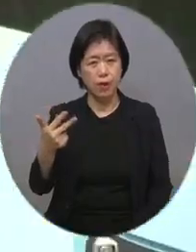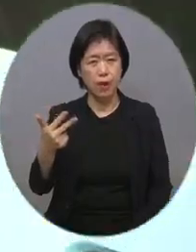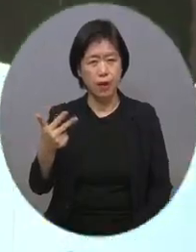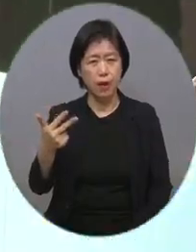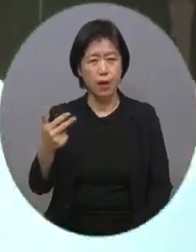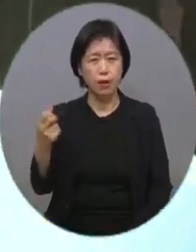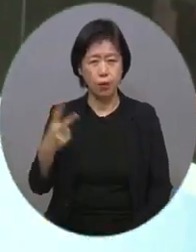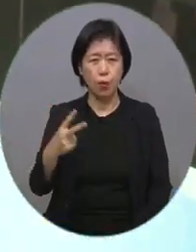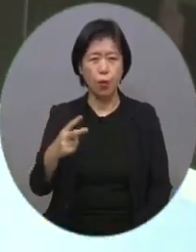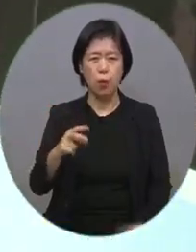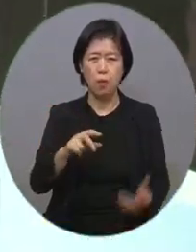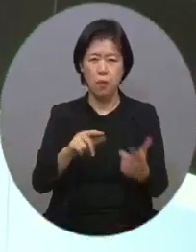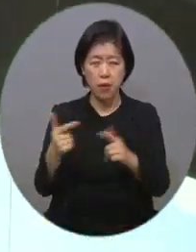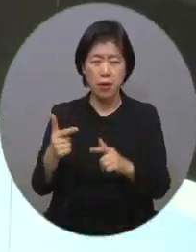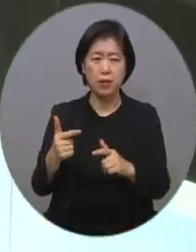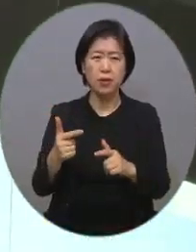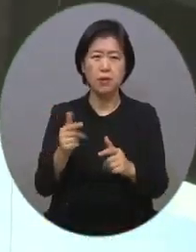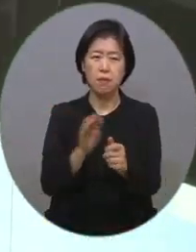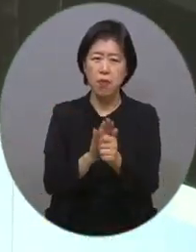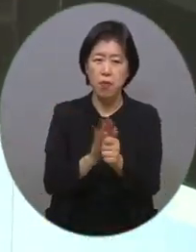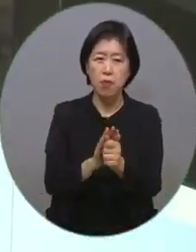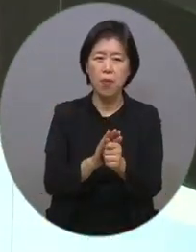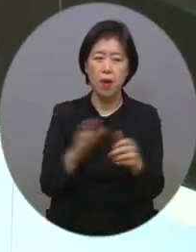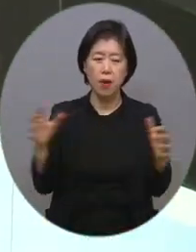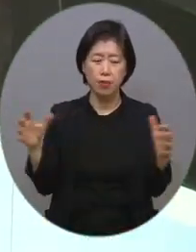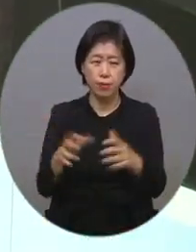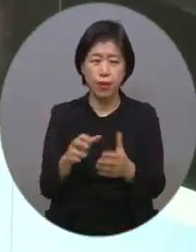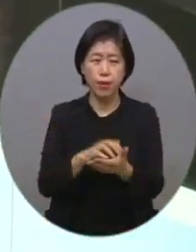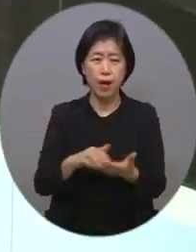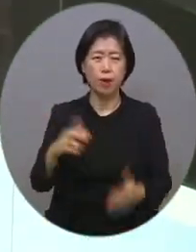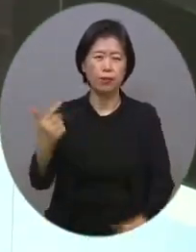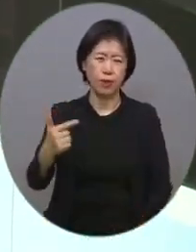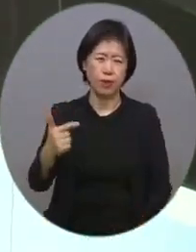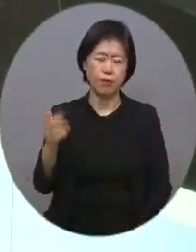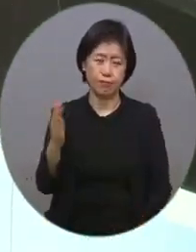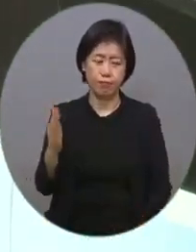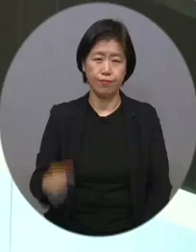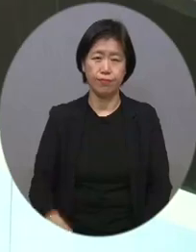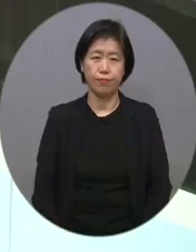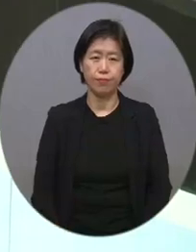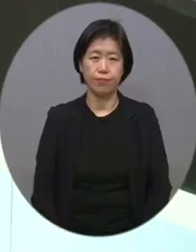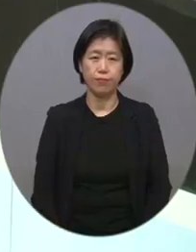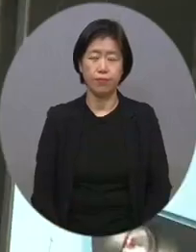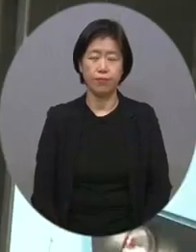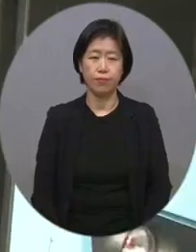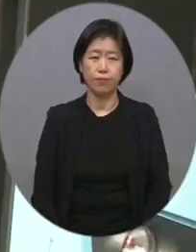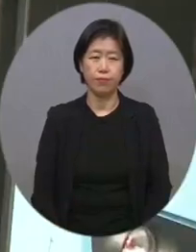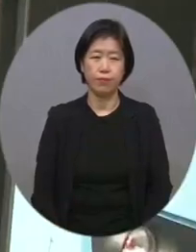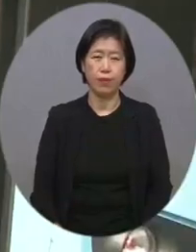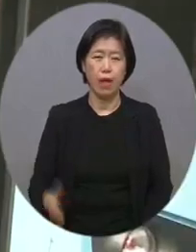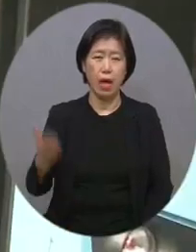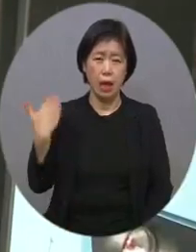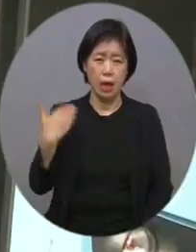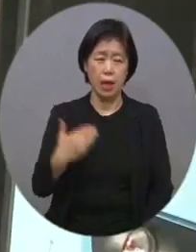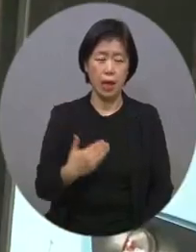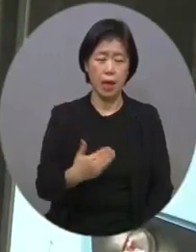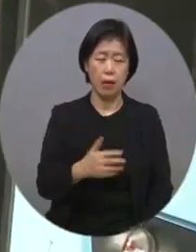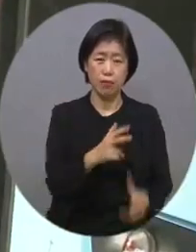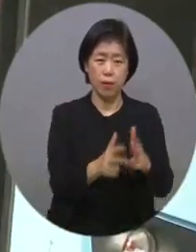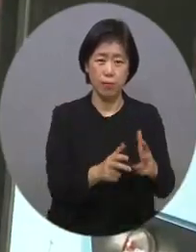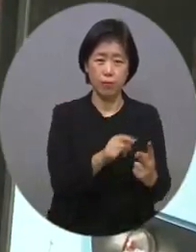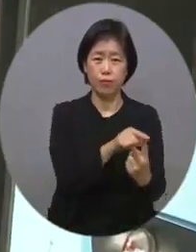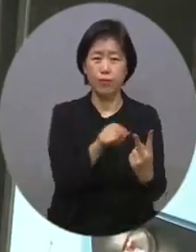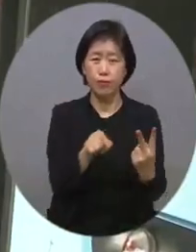6,000명 이상 네네. 되고 물론 인원은 전에 현대중공업이나 GM 있을 때보다 한 사실 고용 인원은